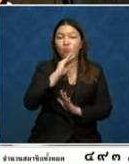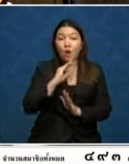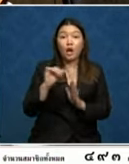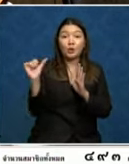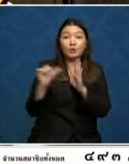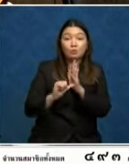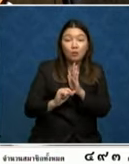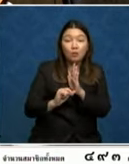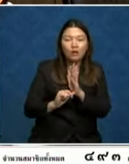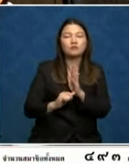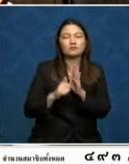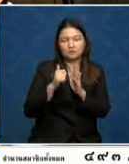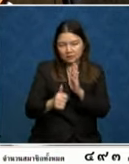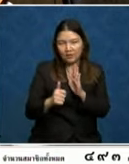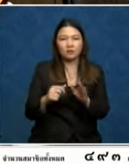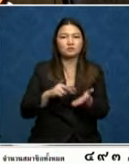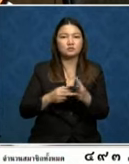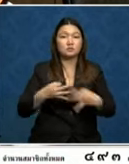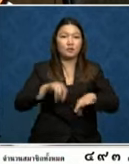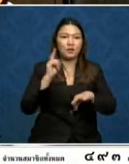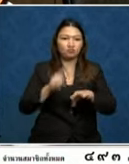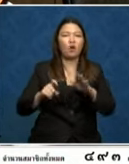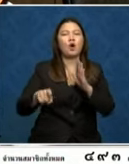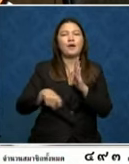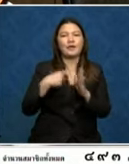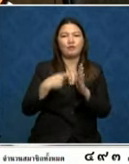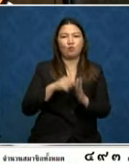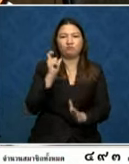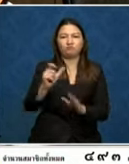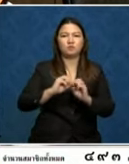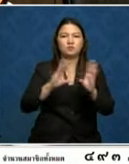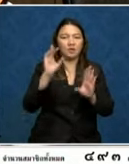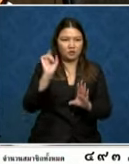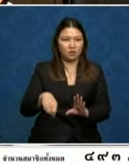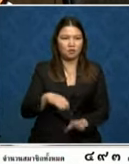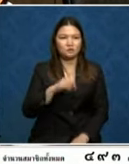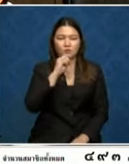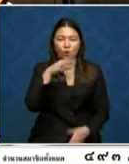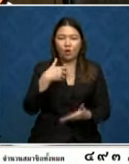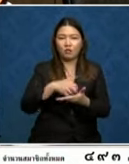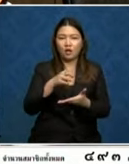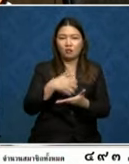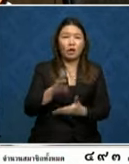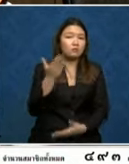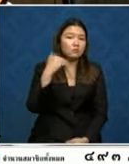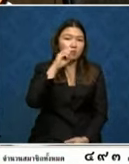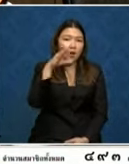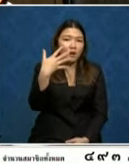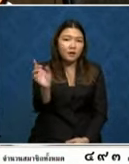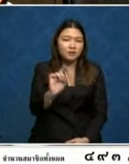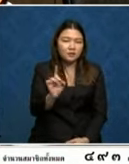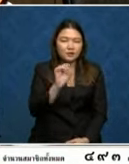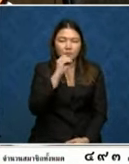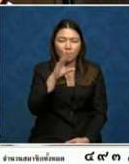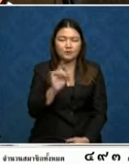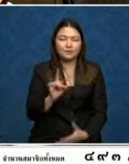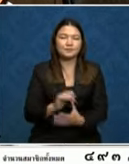ที่จะออกไปเป็เกฤตนารมของกฎหมายฉะนั้ ดวย 3-4 เหุผลที่ได้ผมได้นำเรีตธุุรธารณผม Seattle Shแต